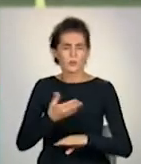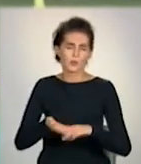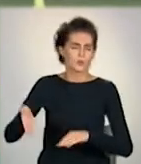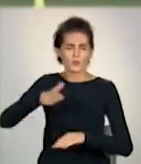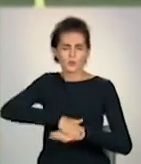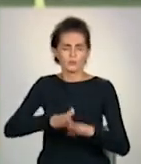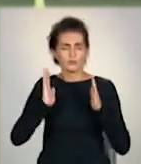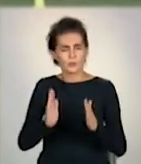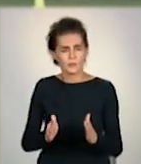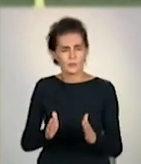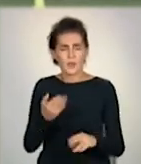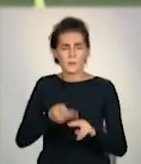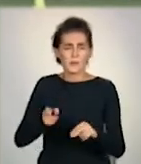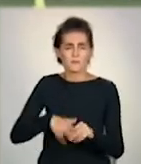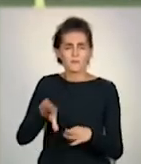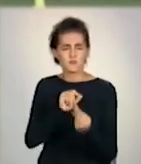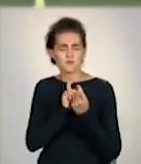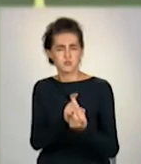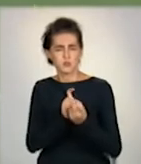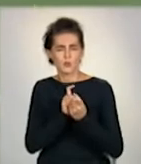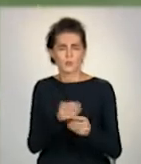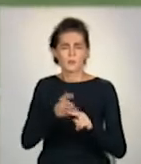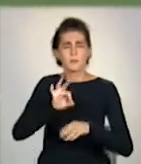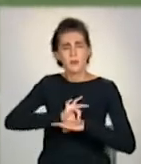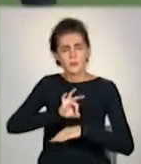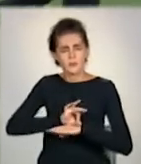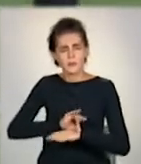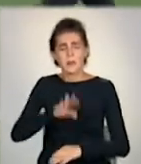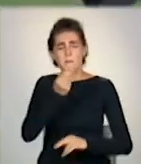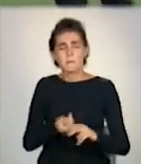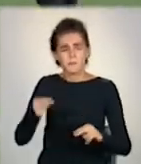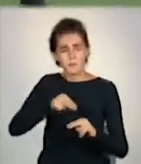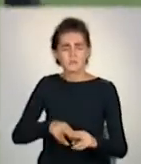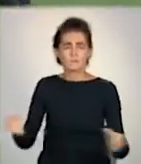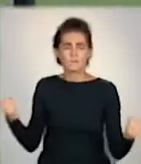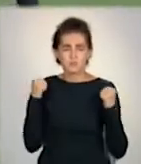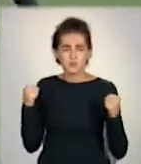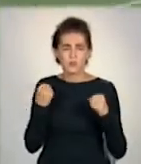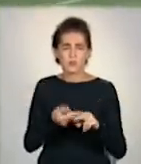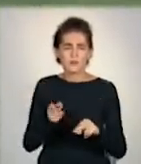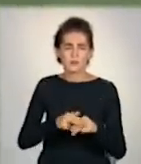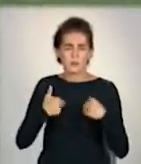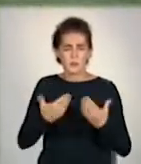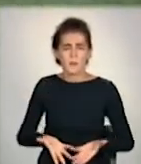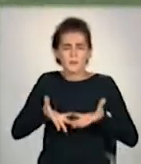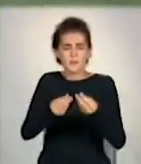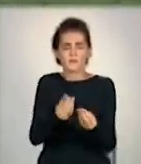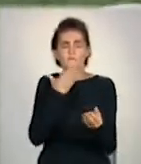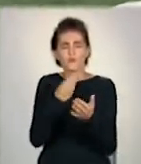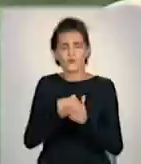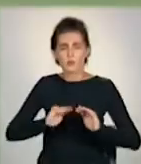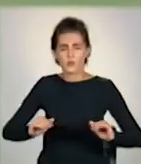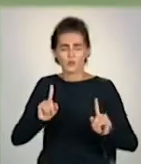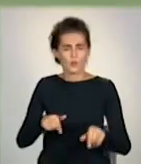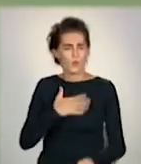тяжело там з чимось боротися, з якимось недугами. Тому спорт я сам прививаю своїм дітям, вони у мене дуже